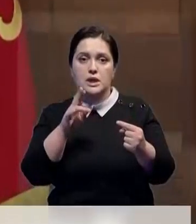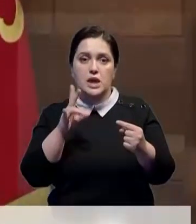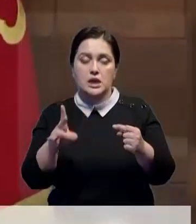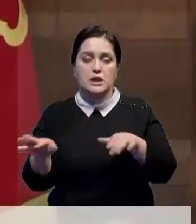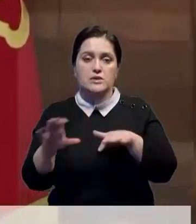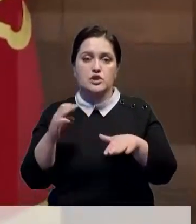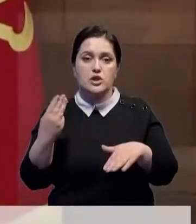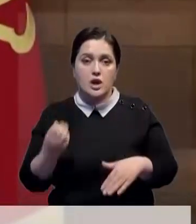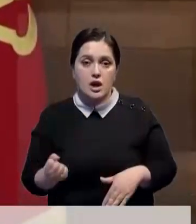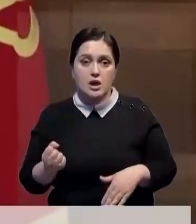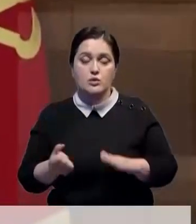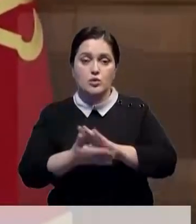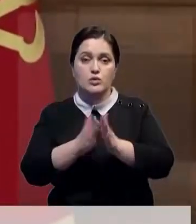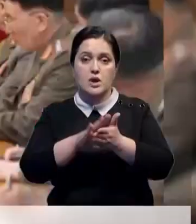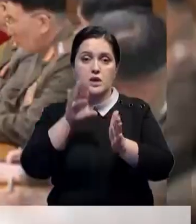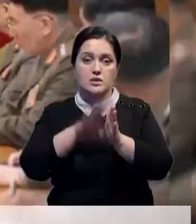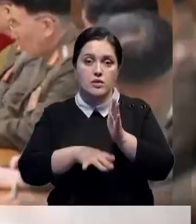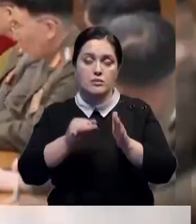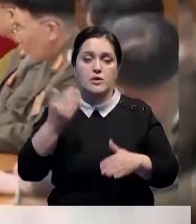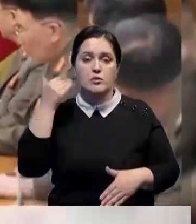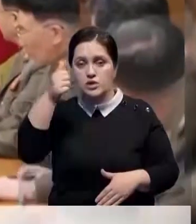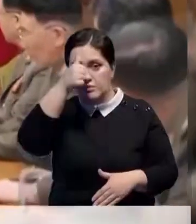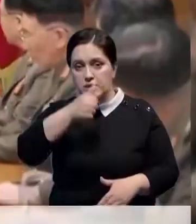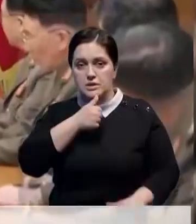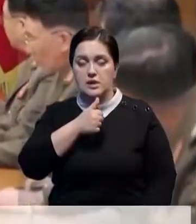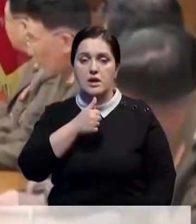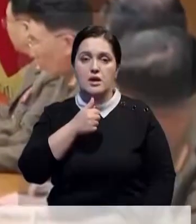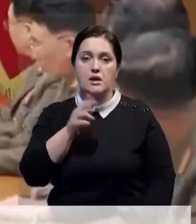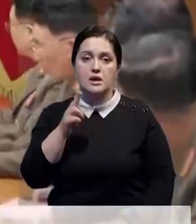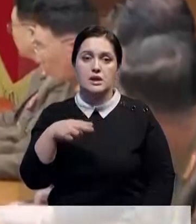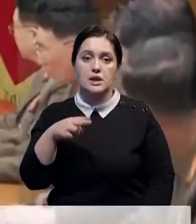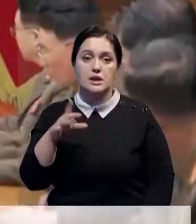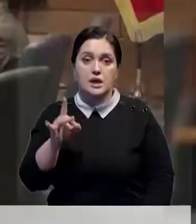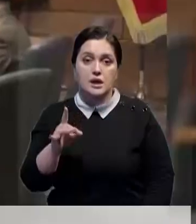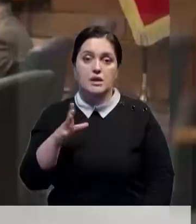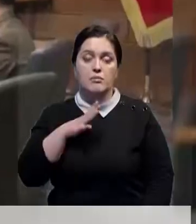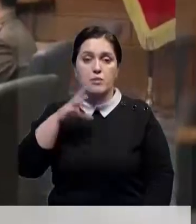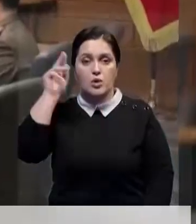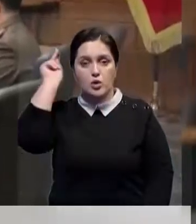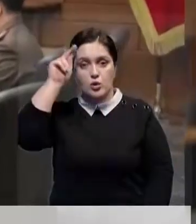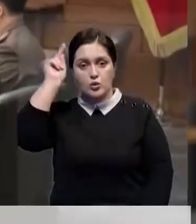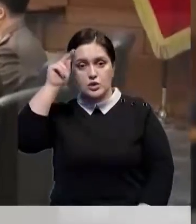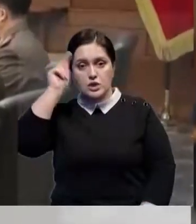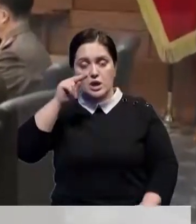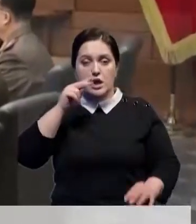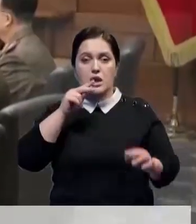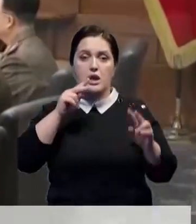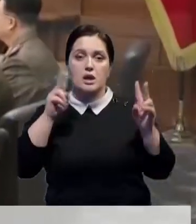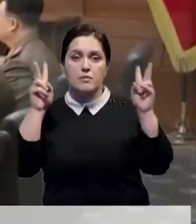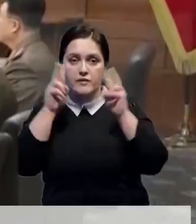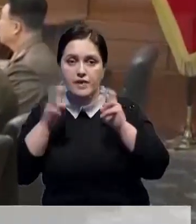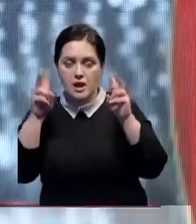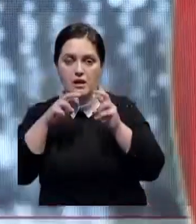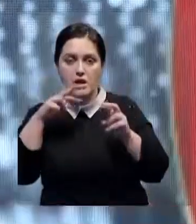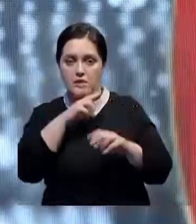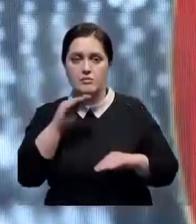Пхеньяна, действиям США. Ситуация накалялась в регионе в прошлом месяце. Тогда, в марте, КНДР провела серию учений для